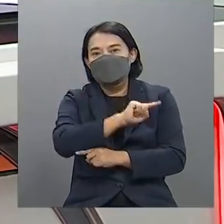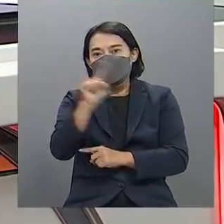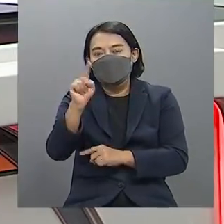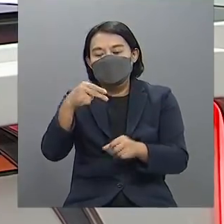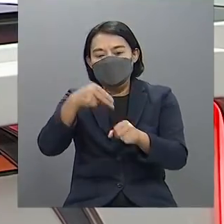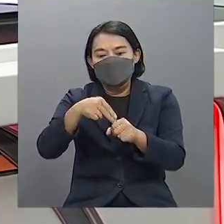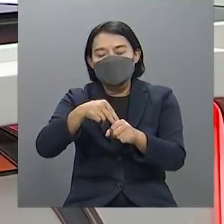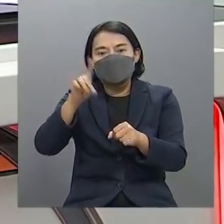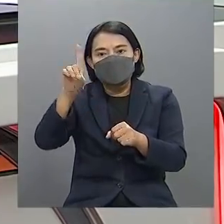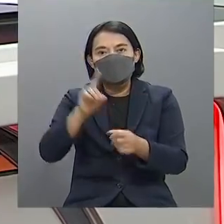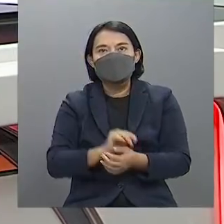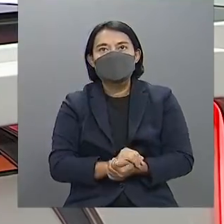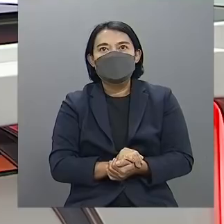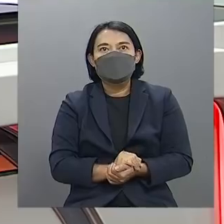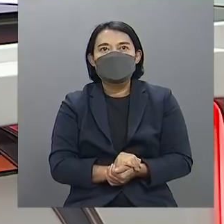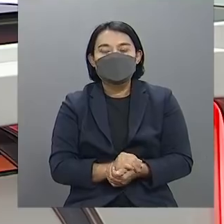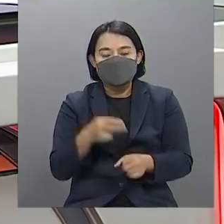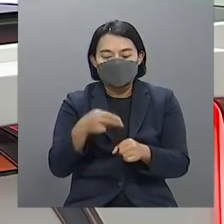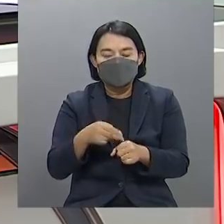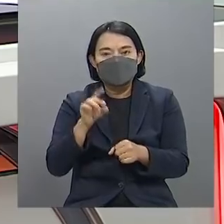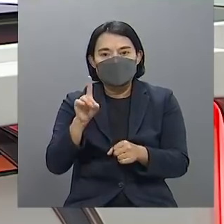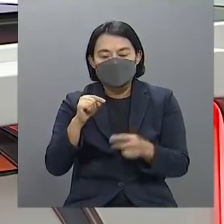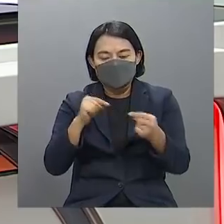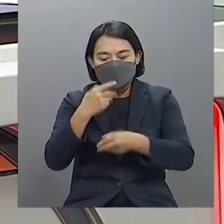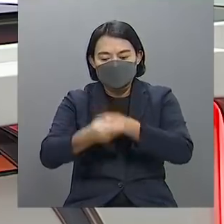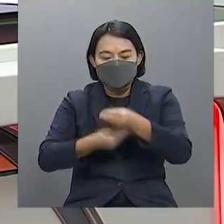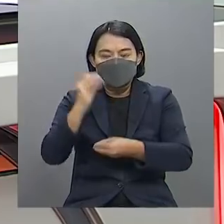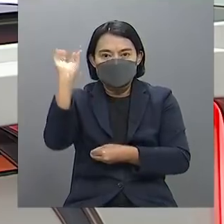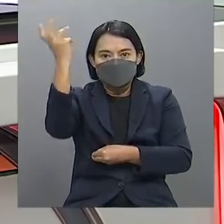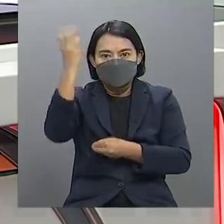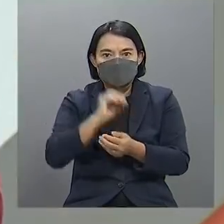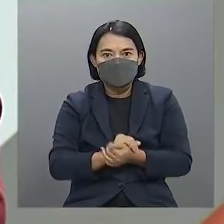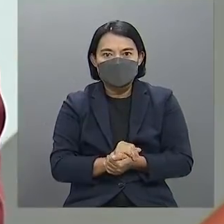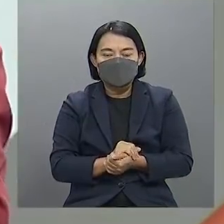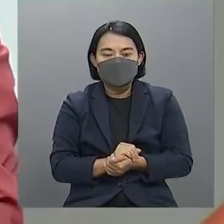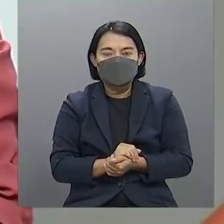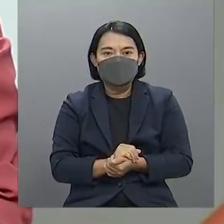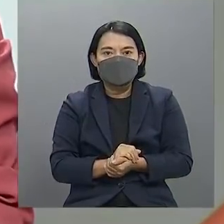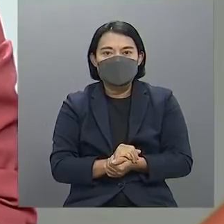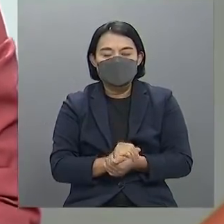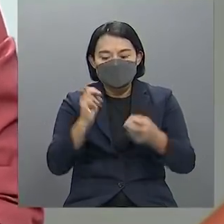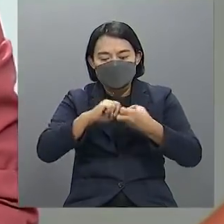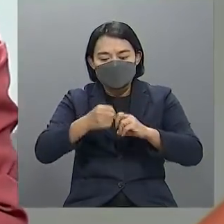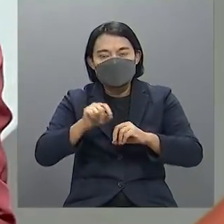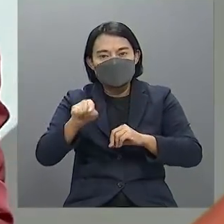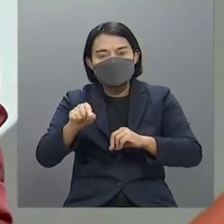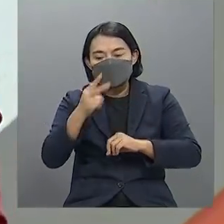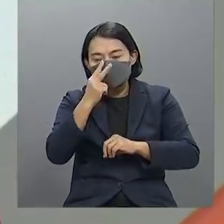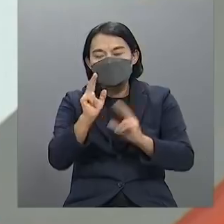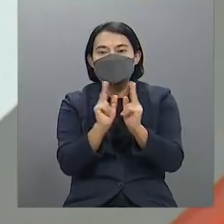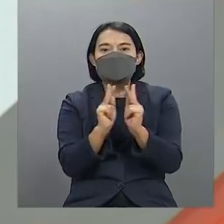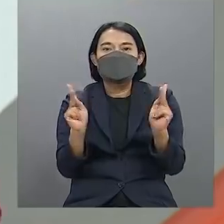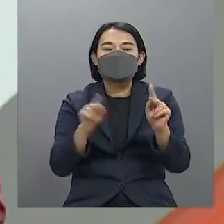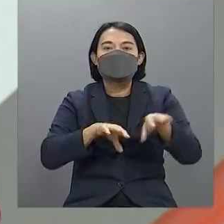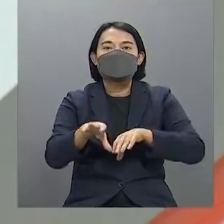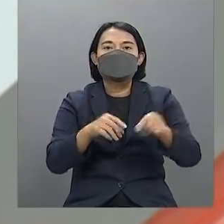วโน้มของราคาน้ำมันในตลาดโลกเวลานี้ยังคงทะยานไม่หยุดนะคะคงต้องติดตามท่าทีของคณะกรรมการบริหารนโยบายพลัง